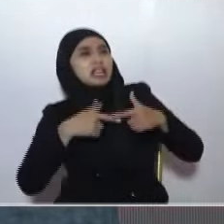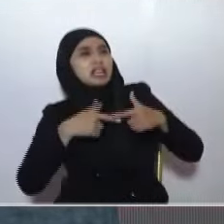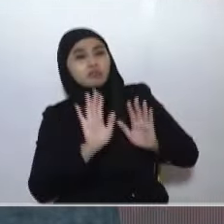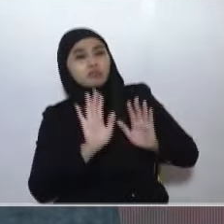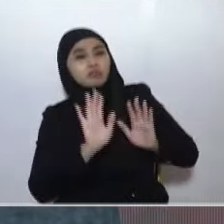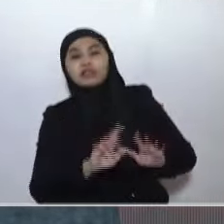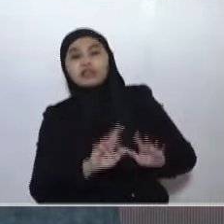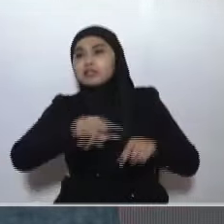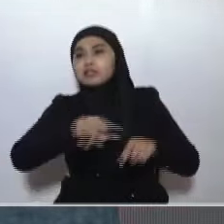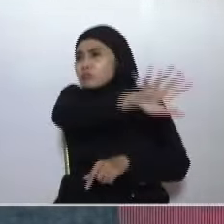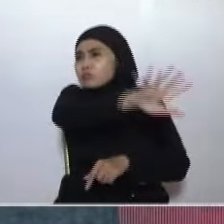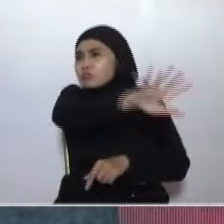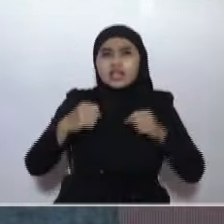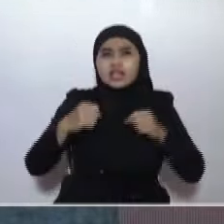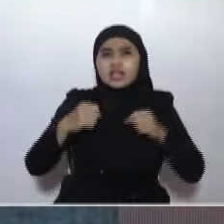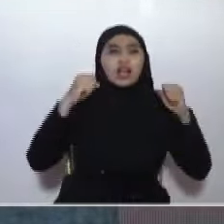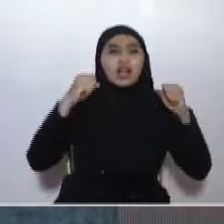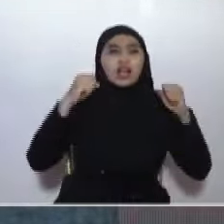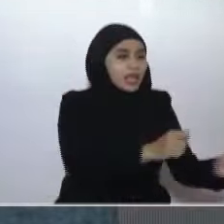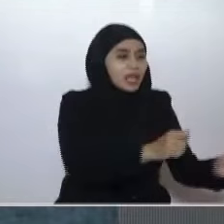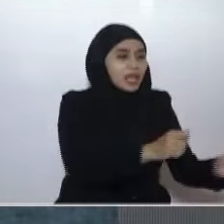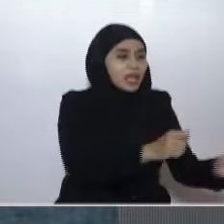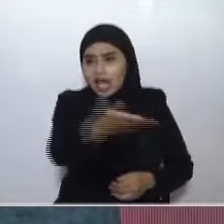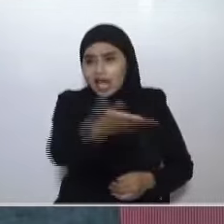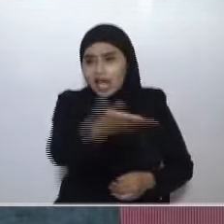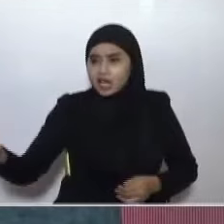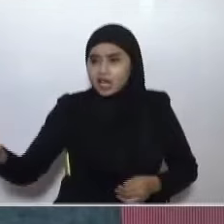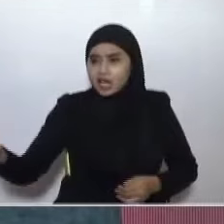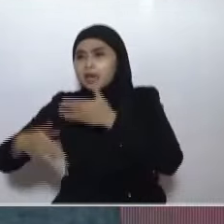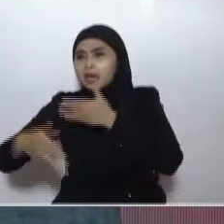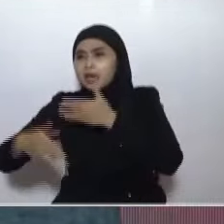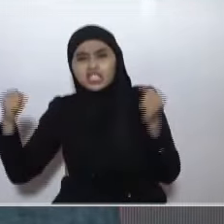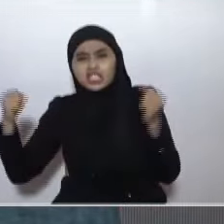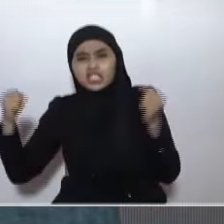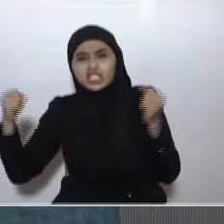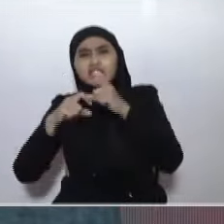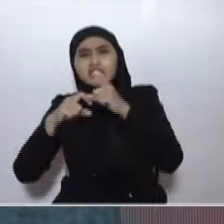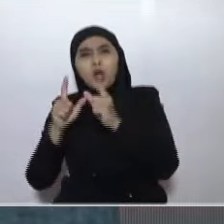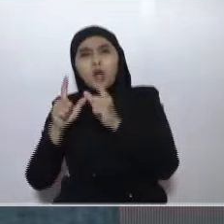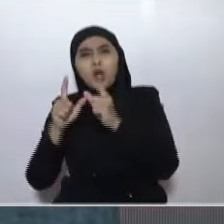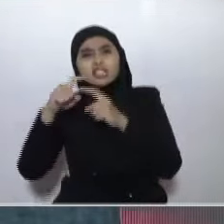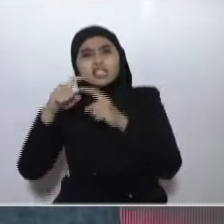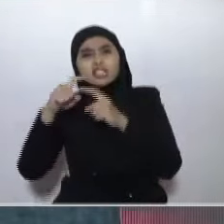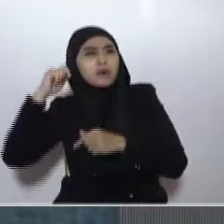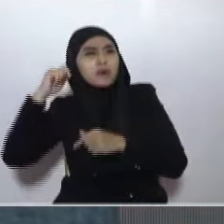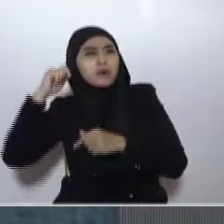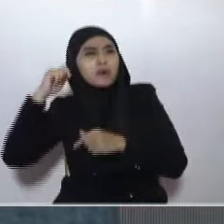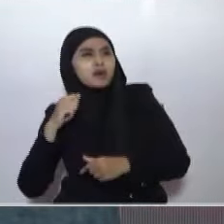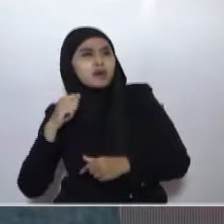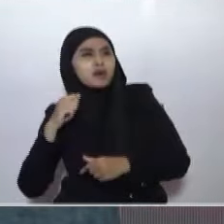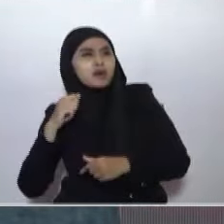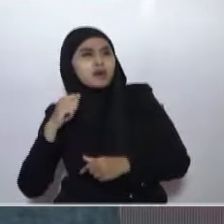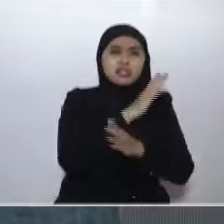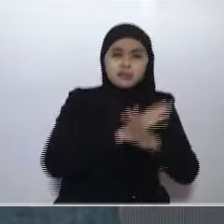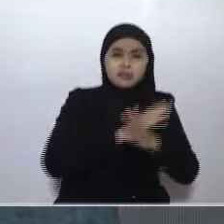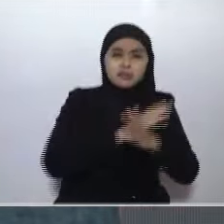petaninya nelayannya buruh pabriknya pekerja swastanya perempuan Pemuda rekan-rekan disabilitas anak-anak